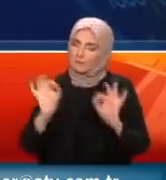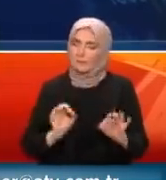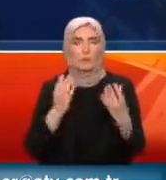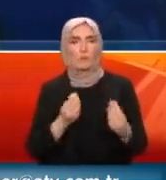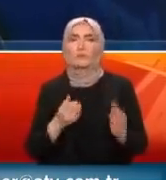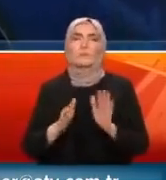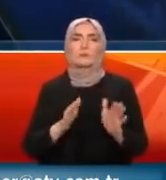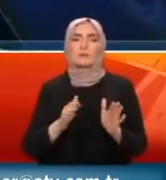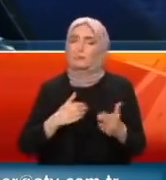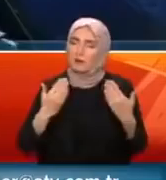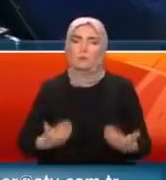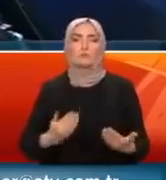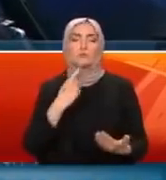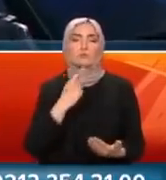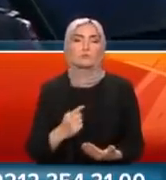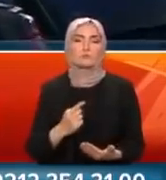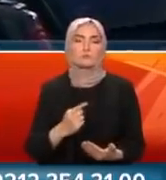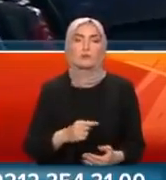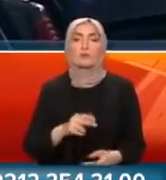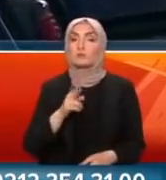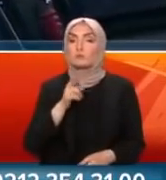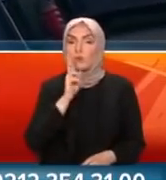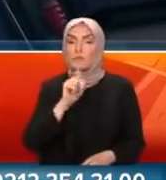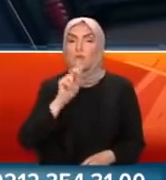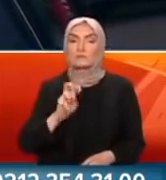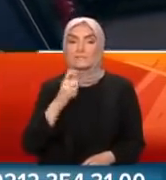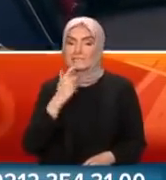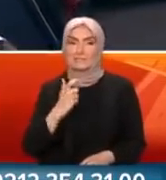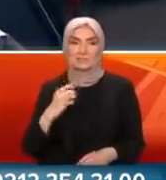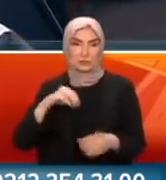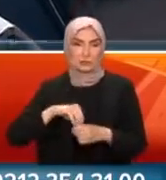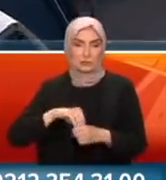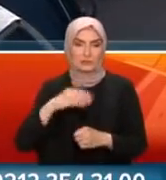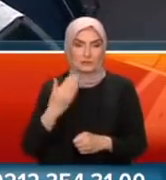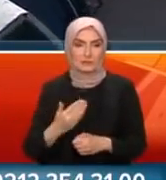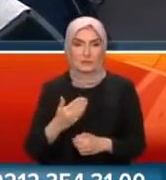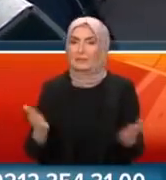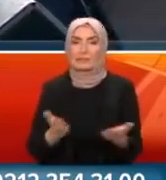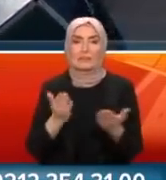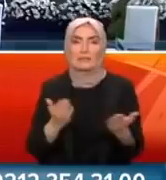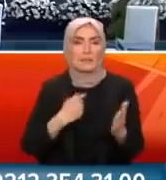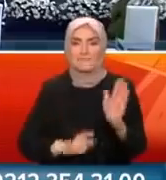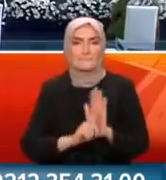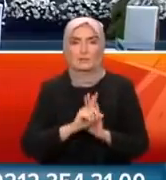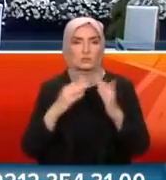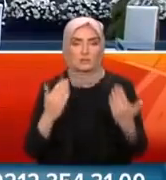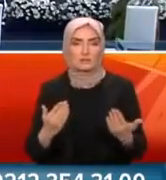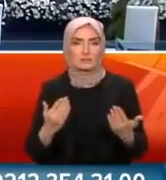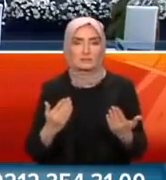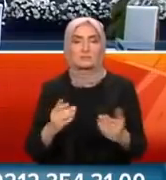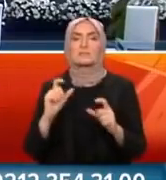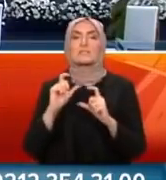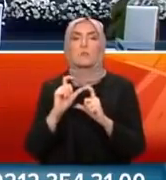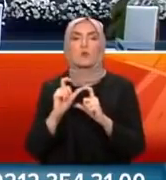son on sekiz senedir neleri başardı ysak sabotajlara ama engelleme